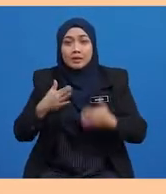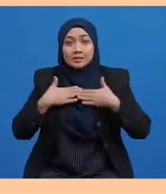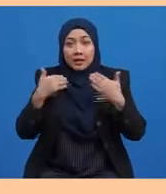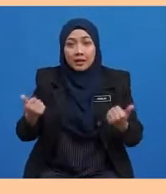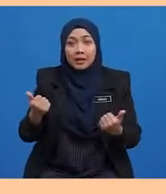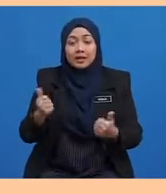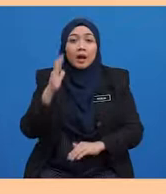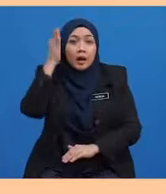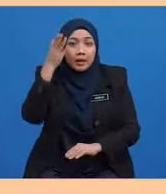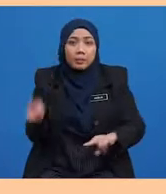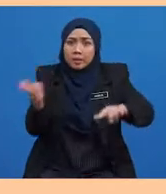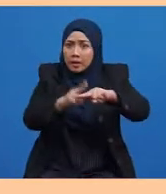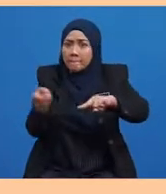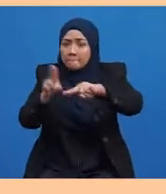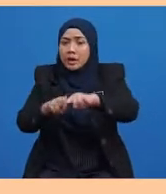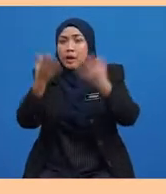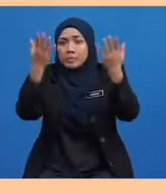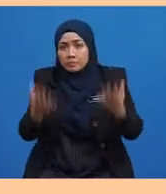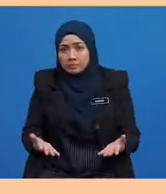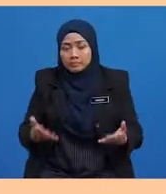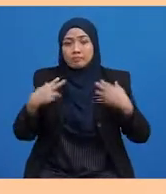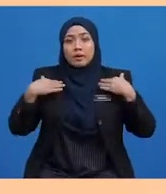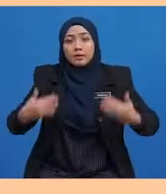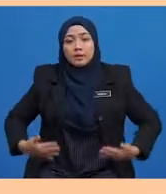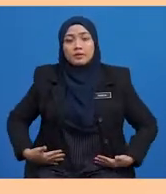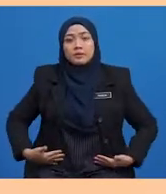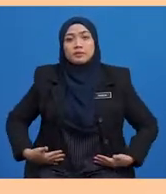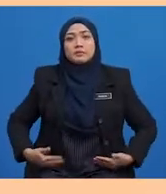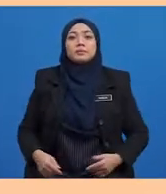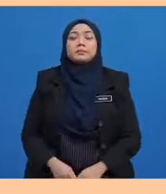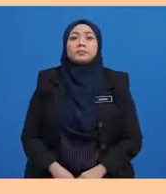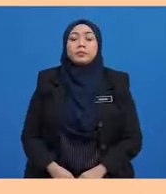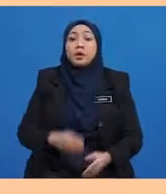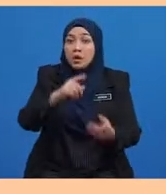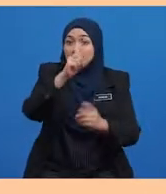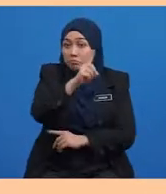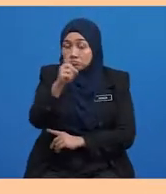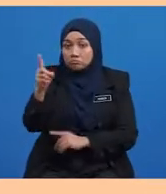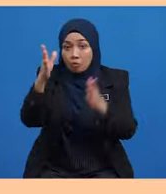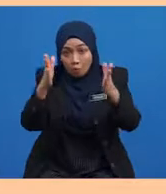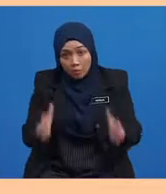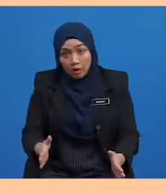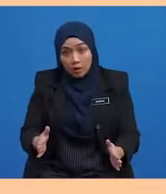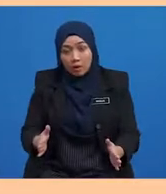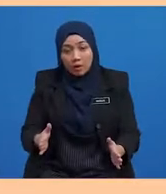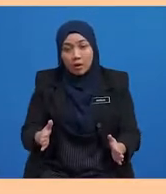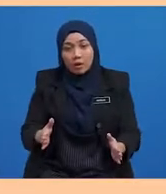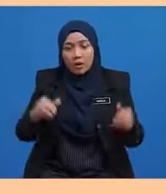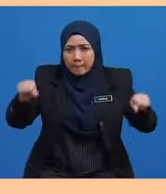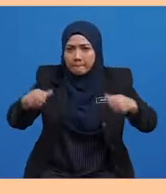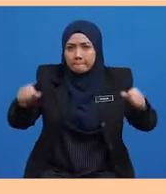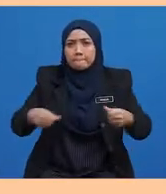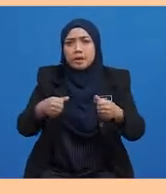badan. Apabila seseorang yang mengamalkan pemakanan sihat, hanya kecil